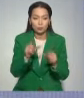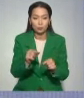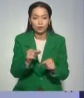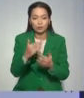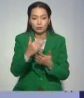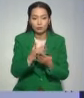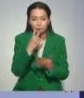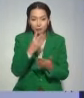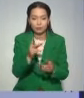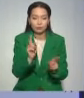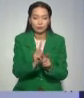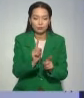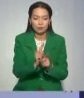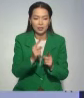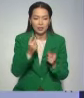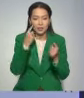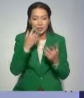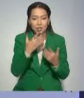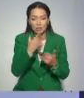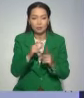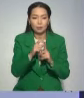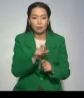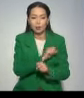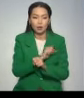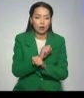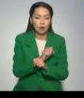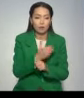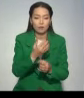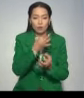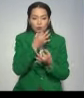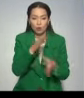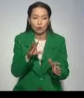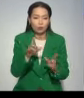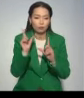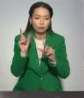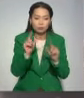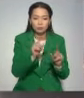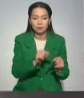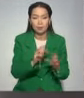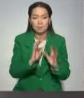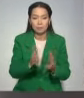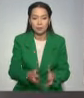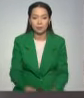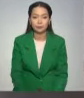соцсети пестрят манящими яркими предложениями отдохнуть буквально в любой точке мира